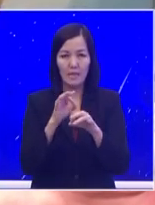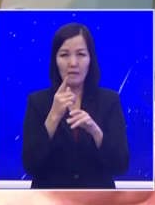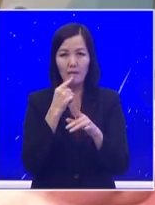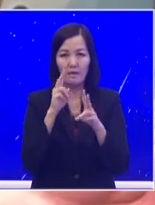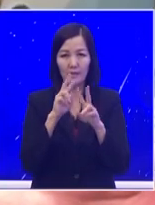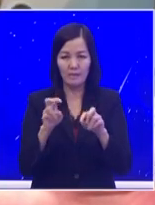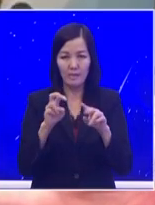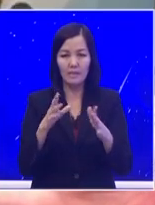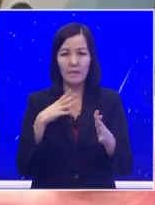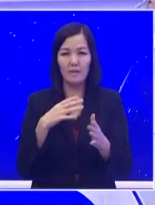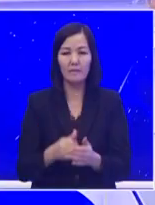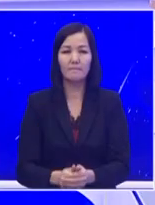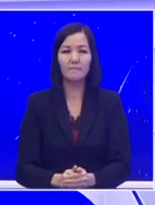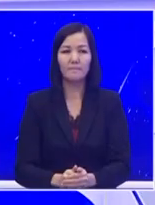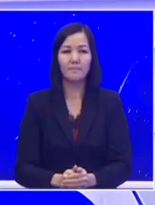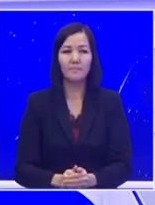зертханалық анализ алынды.